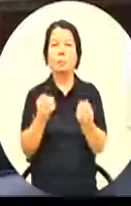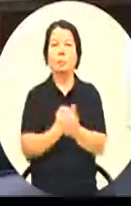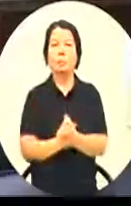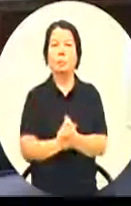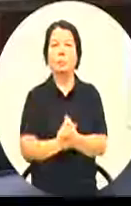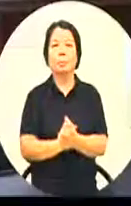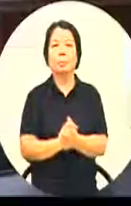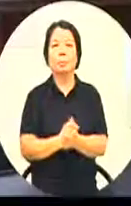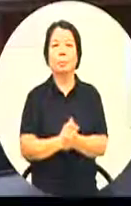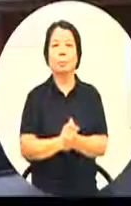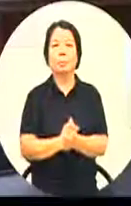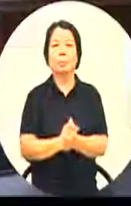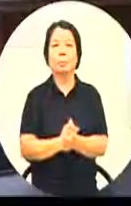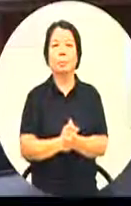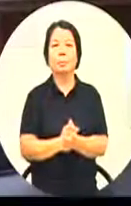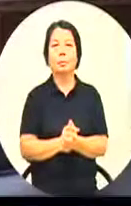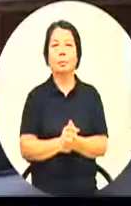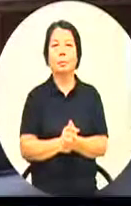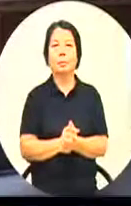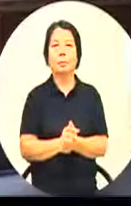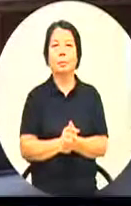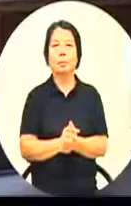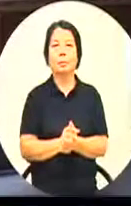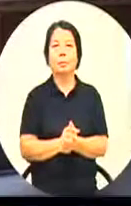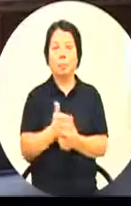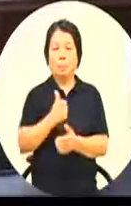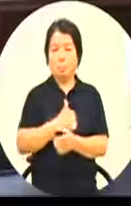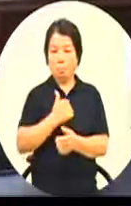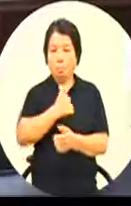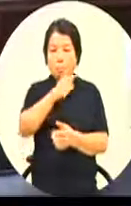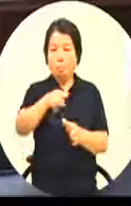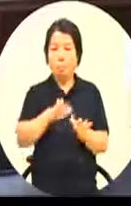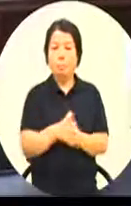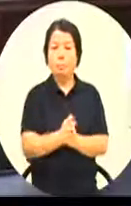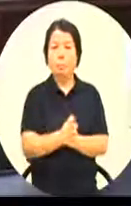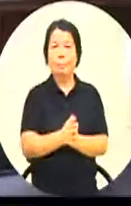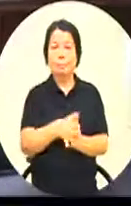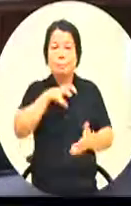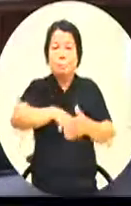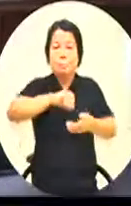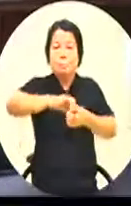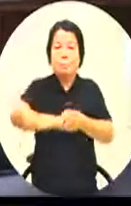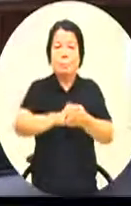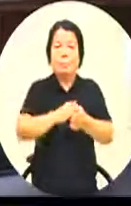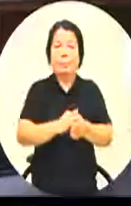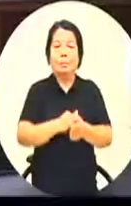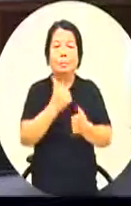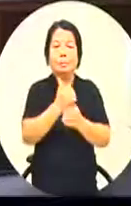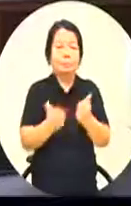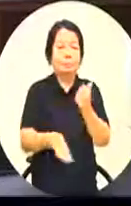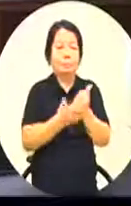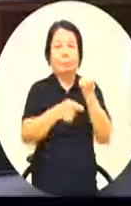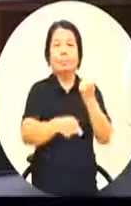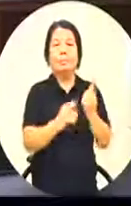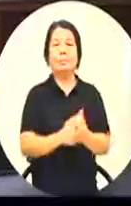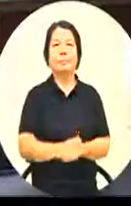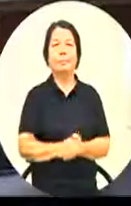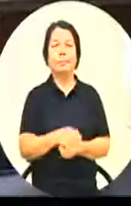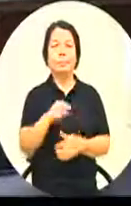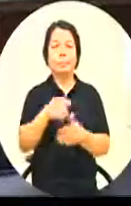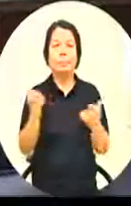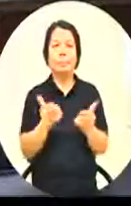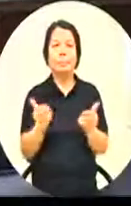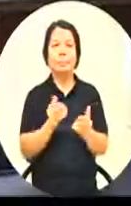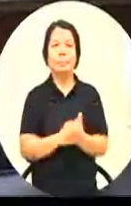就是那个委员要讲的那个老师上榜了。这个问题哈，我认